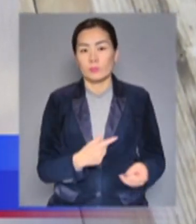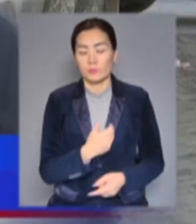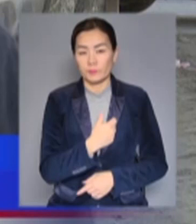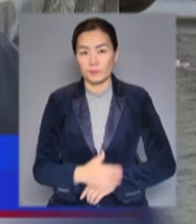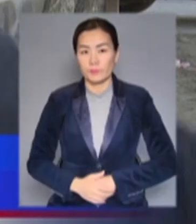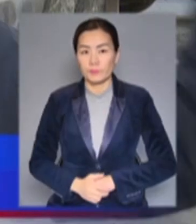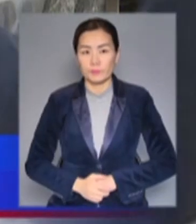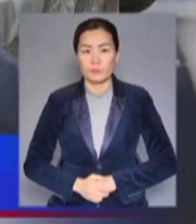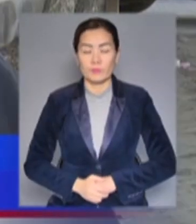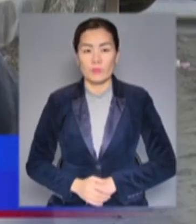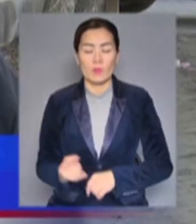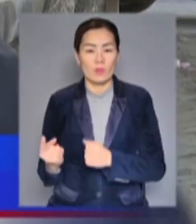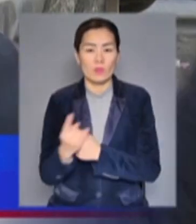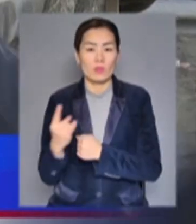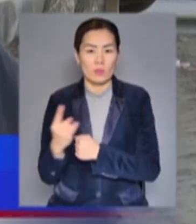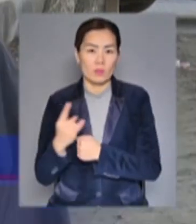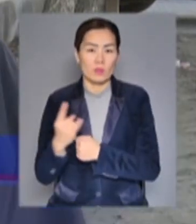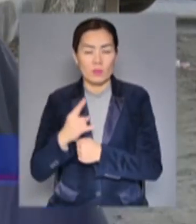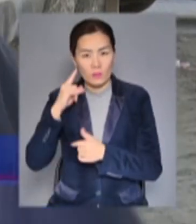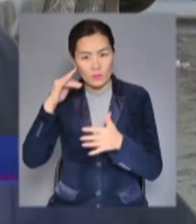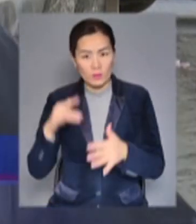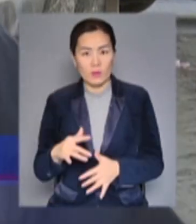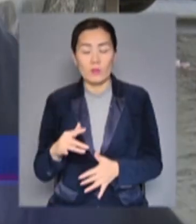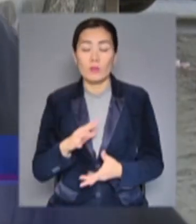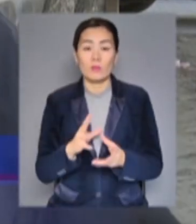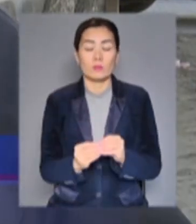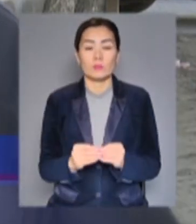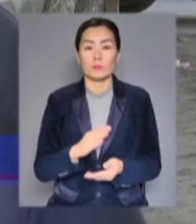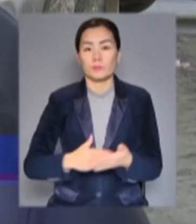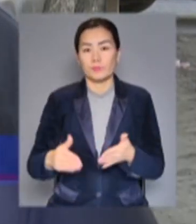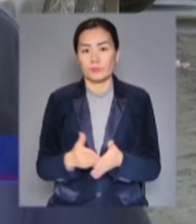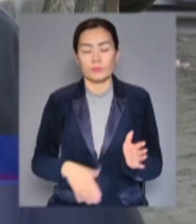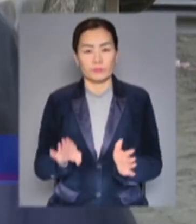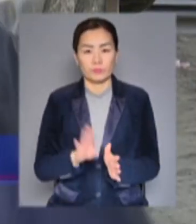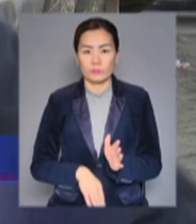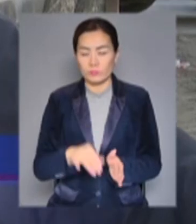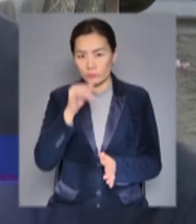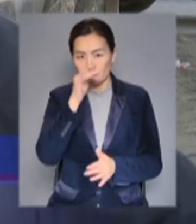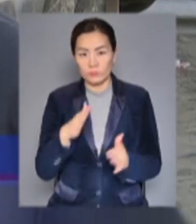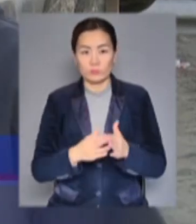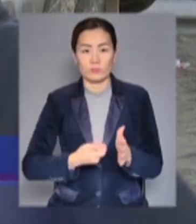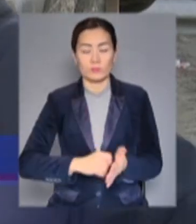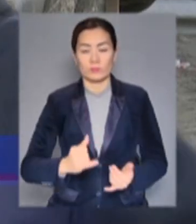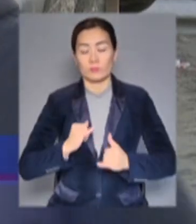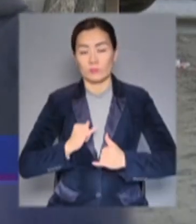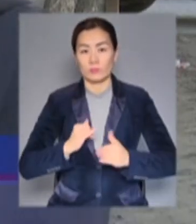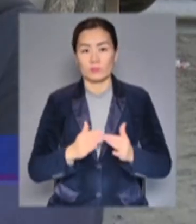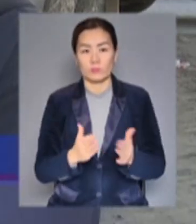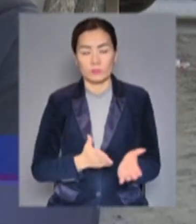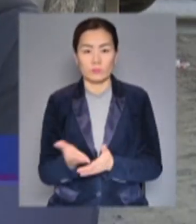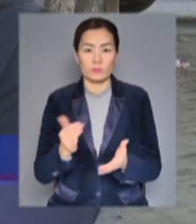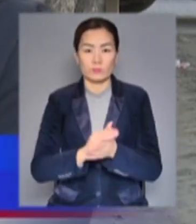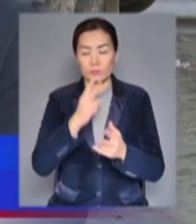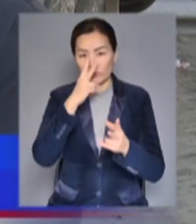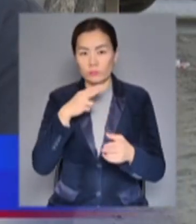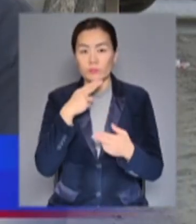отыр. Біз олардың өтіріктеріне көніп келе жатырмыз, көніп келе жатырмыз. Енді мынау вообще енді чересчур енді. Үйді кілтін бермесе де уже үйге келіп